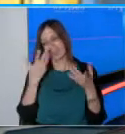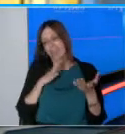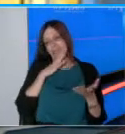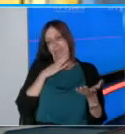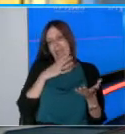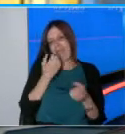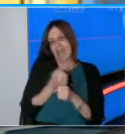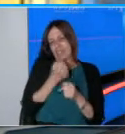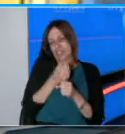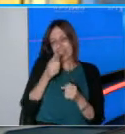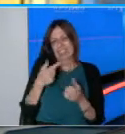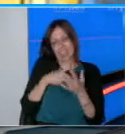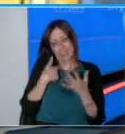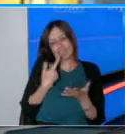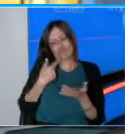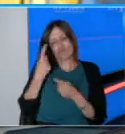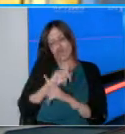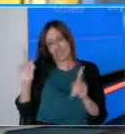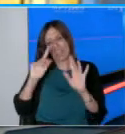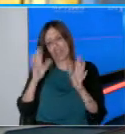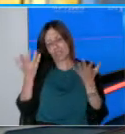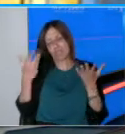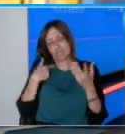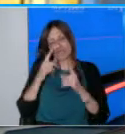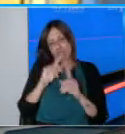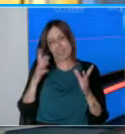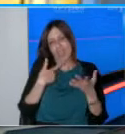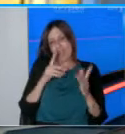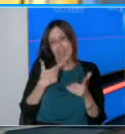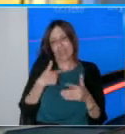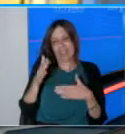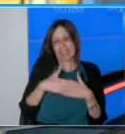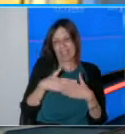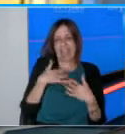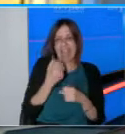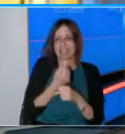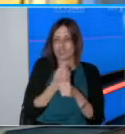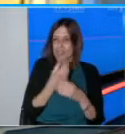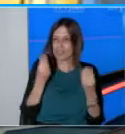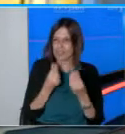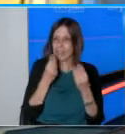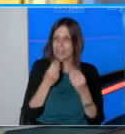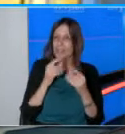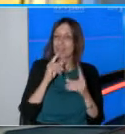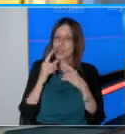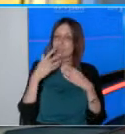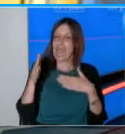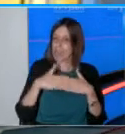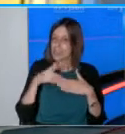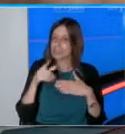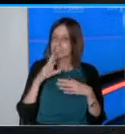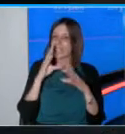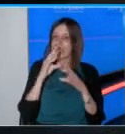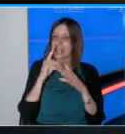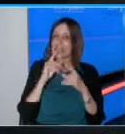שונה. אז כאילו, אז למה להתחתן? אז למה זה? אז לעשות את הדברים כבר בדרך קצת אחרת. דיון החתונה זה דיון חשוב. זה דיון בפני עצמו. כאילו, אם אתה